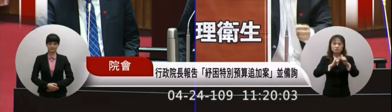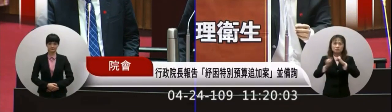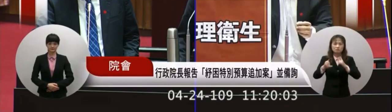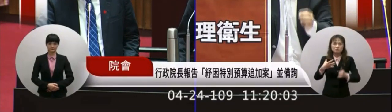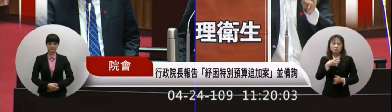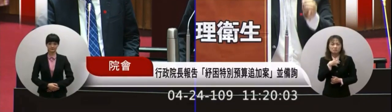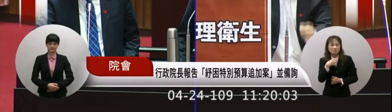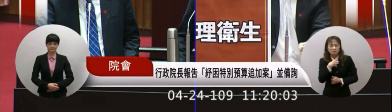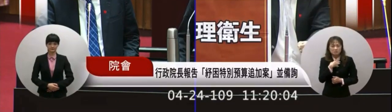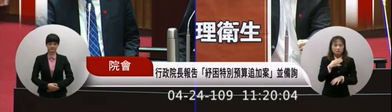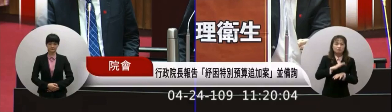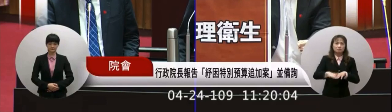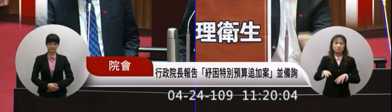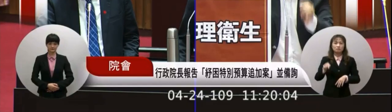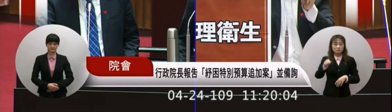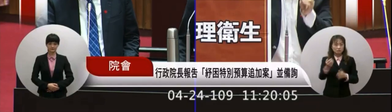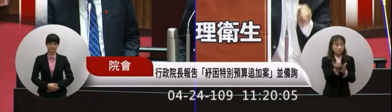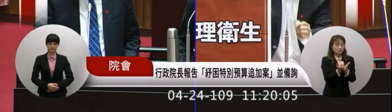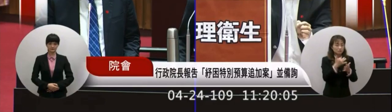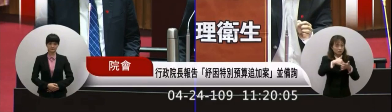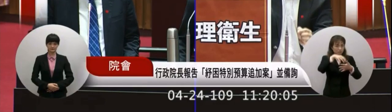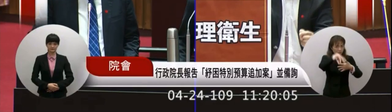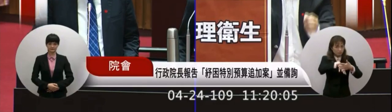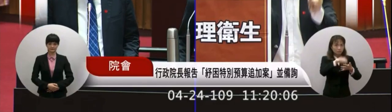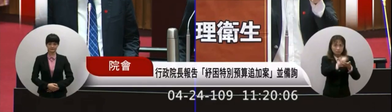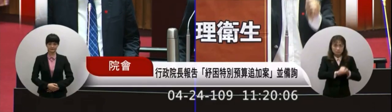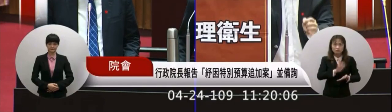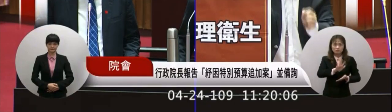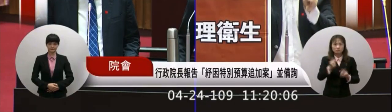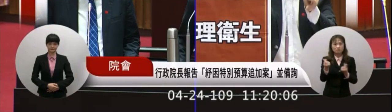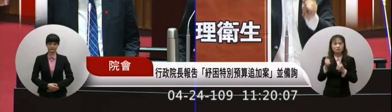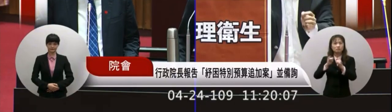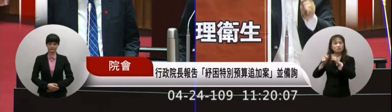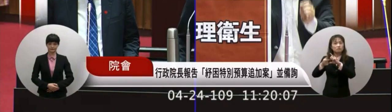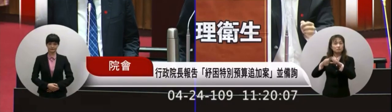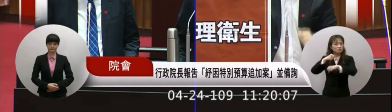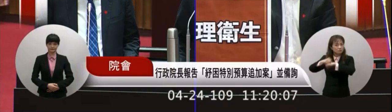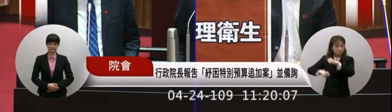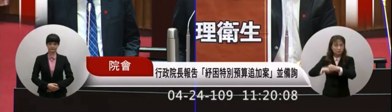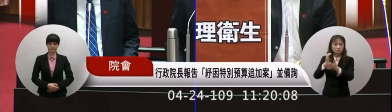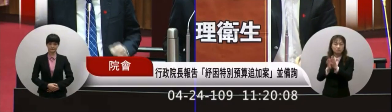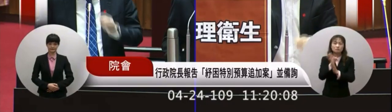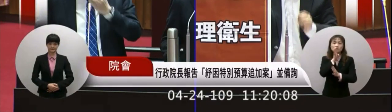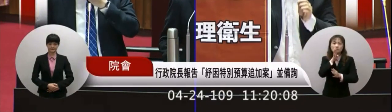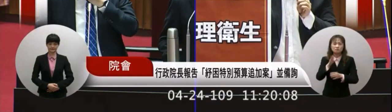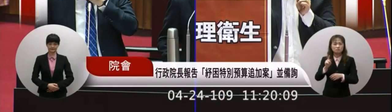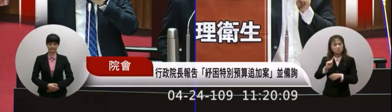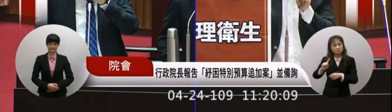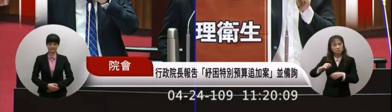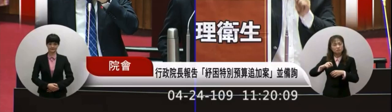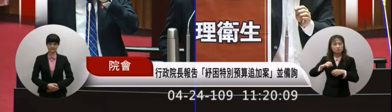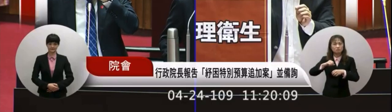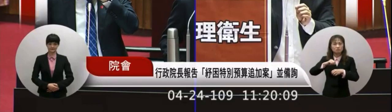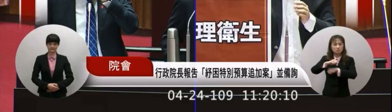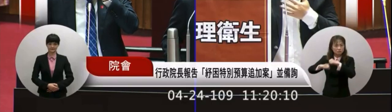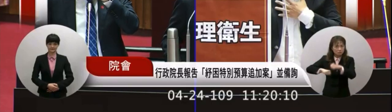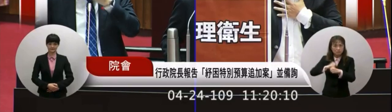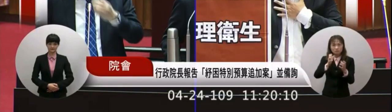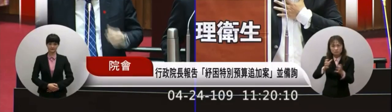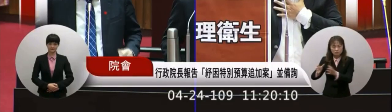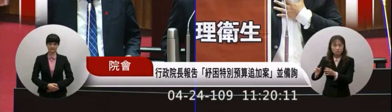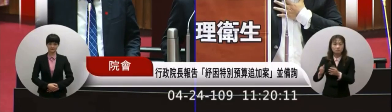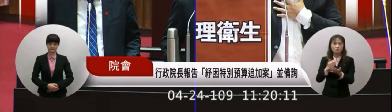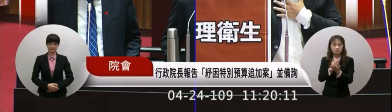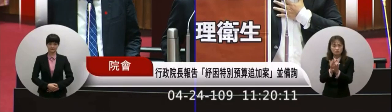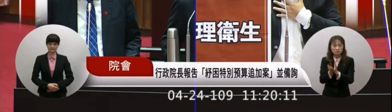生啊，我希望讲社区的头人也好，社区的活动也好，甚至是这个工作座谈会啊。好，哎，这个真真正正，